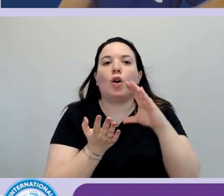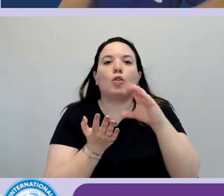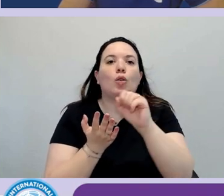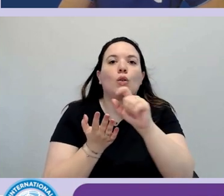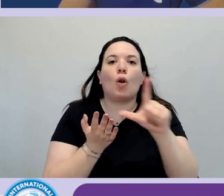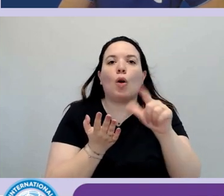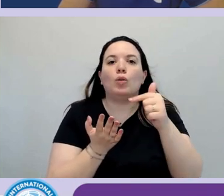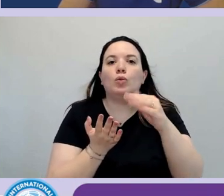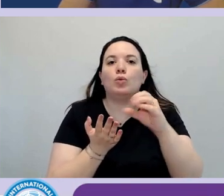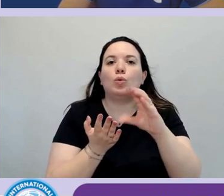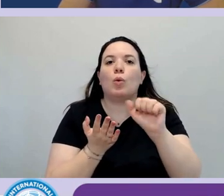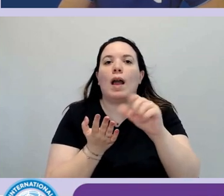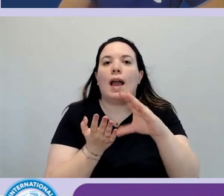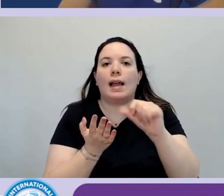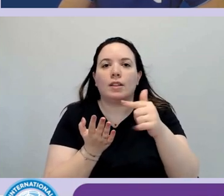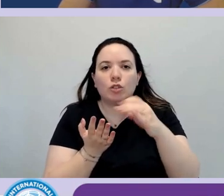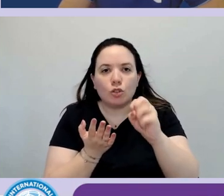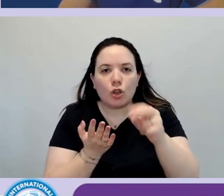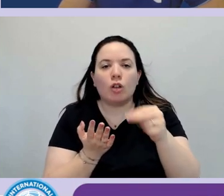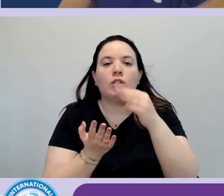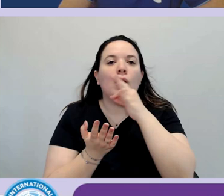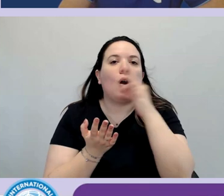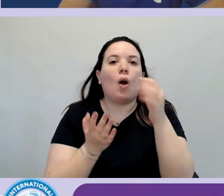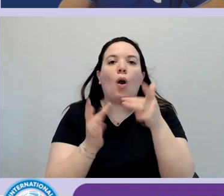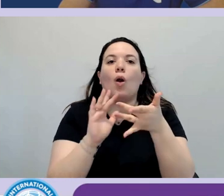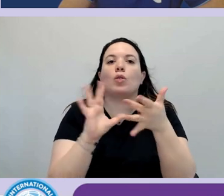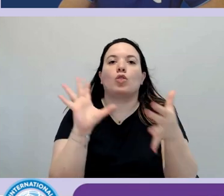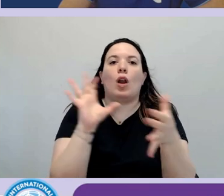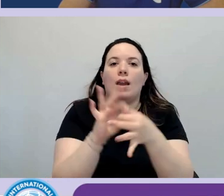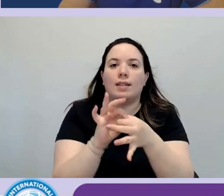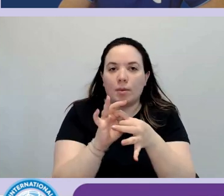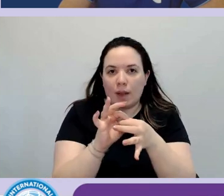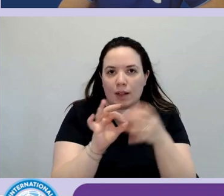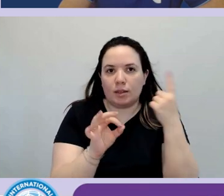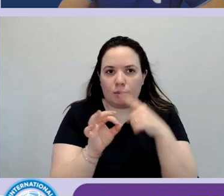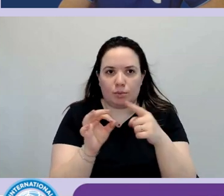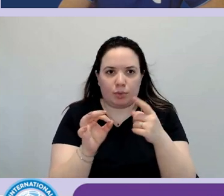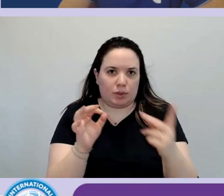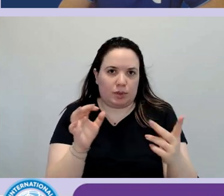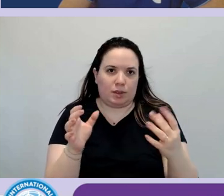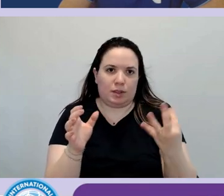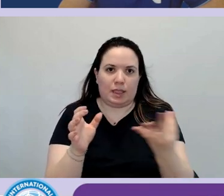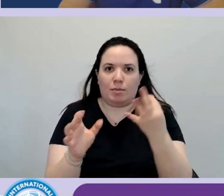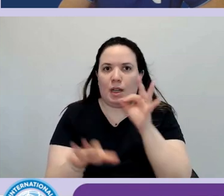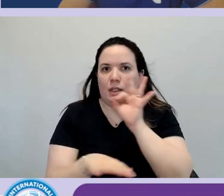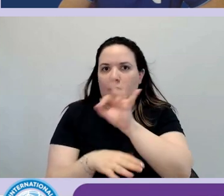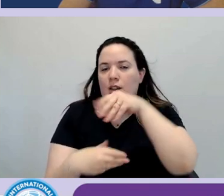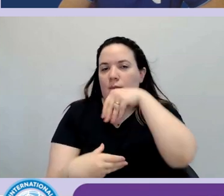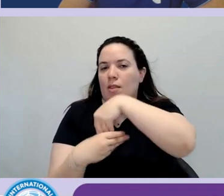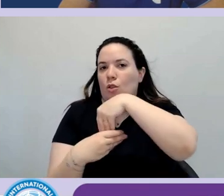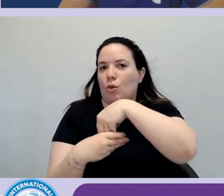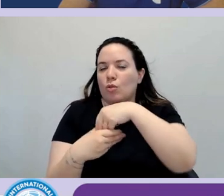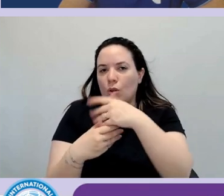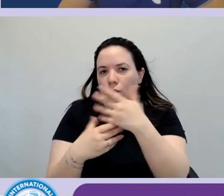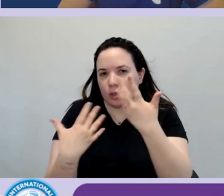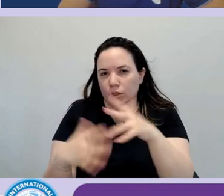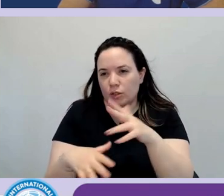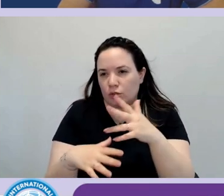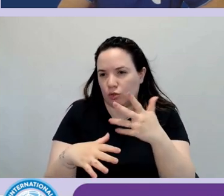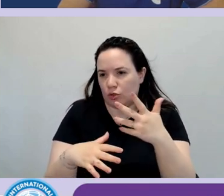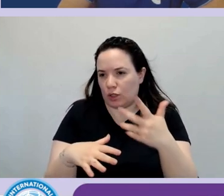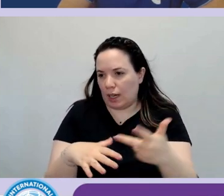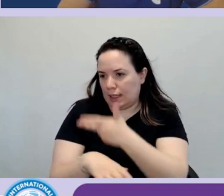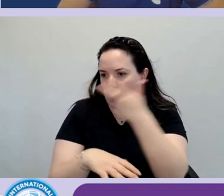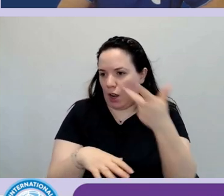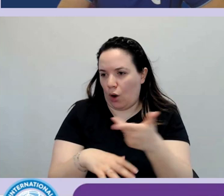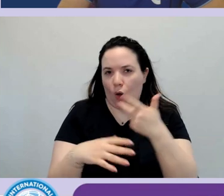collegamenti chiaramente riguardano tutta quella sfera del content che come un po' abbiamo osservato nell'arco